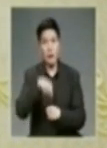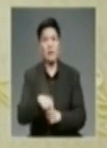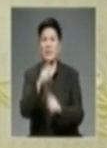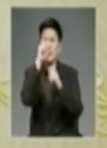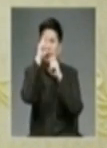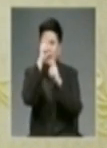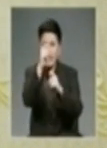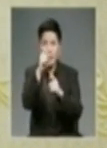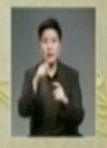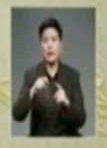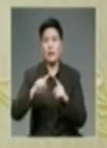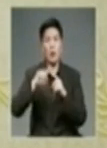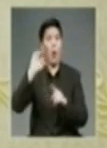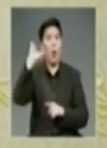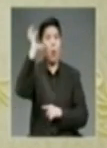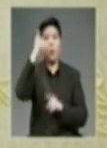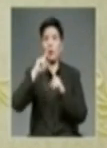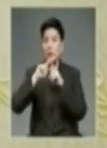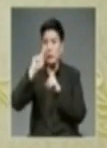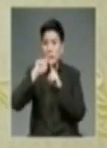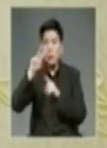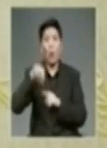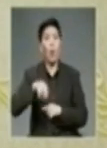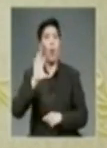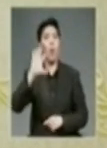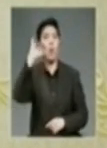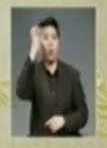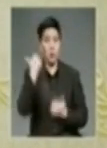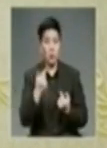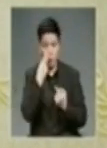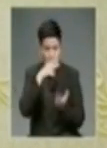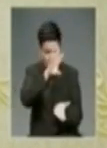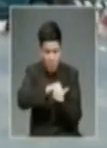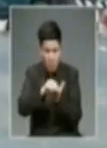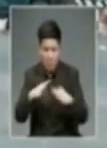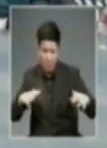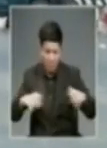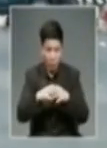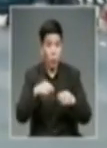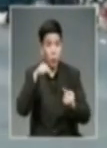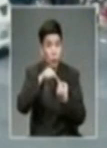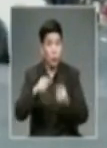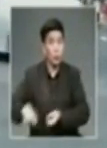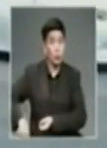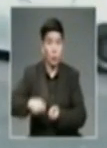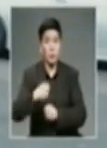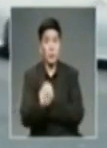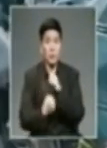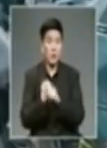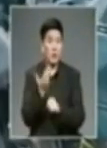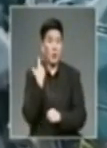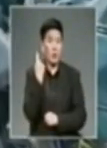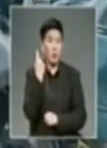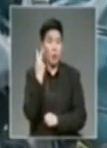งเป็นอันดับต้นๆของโลกเรื่องความปลอดภัยบนท้องถนนจากสถิติอุบัติเหตุทางถนนเฉพาะช่วงเทศกาลสงกรานต์2ปีที่ผ่านม